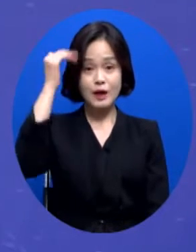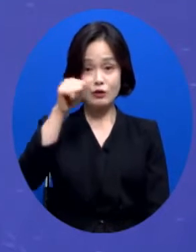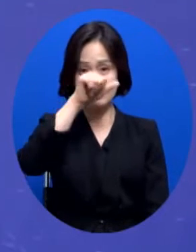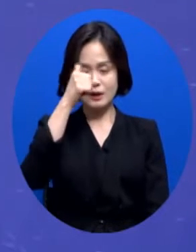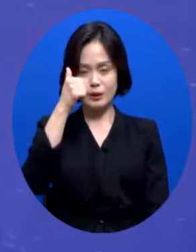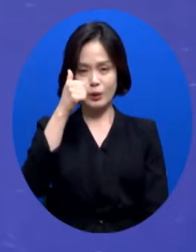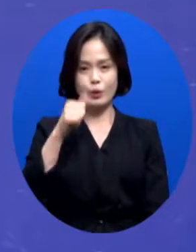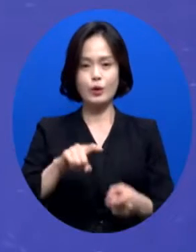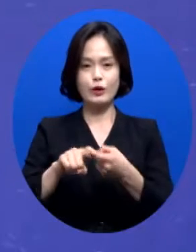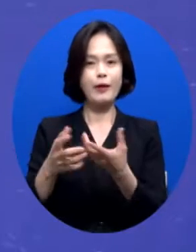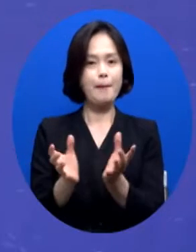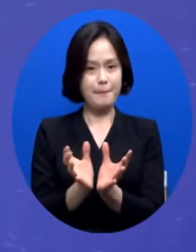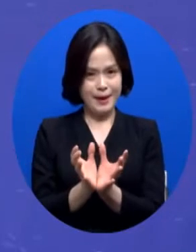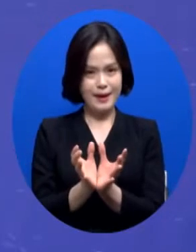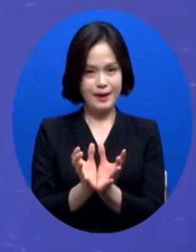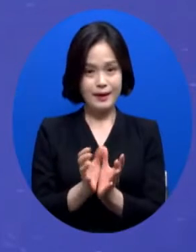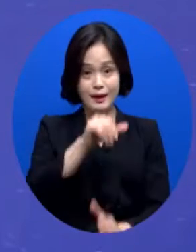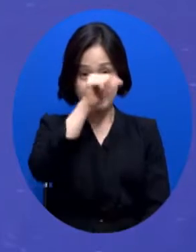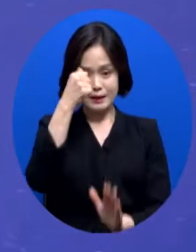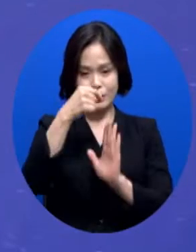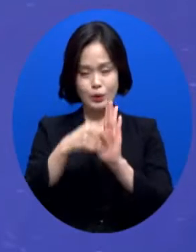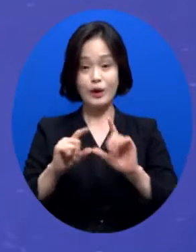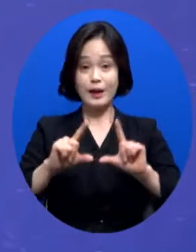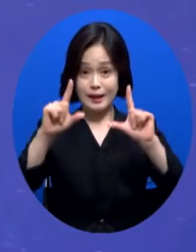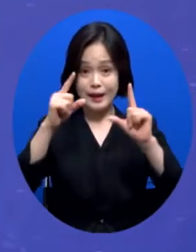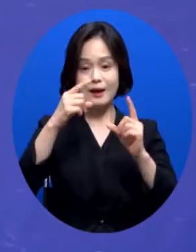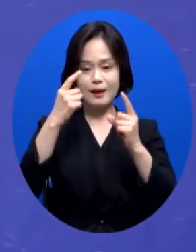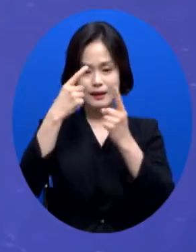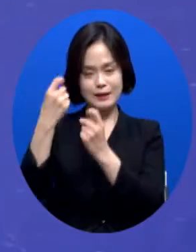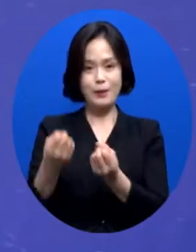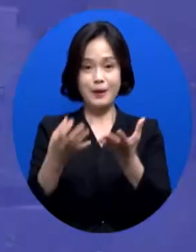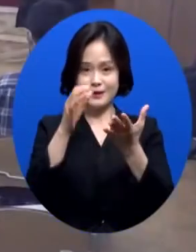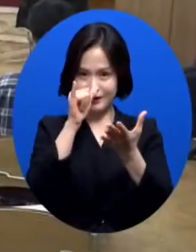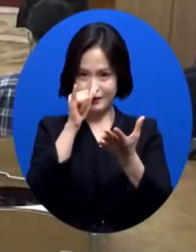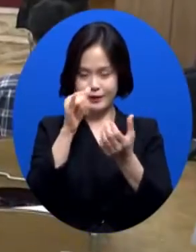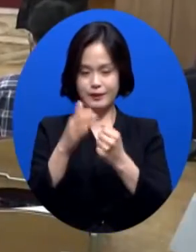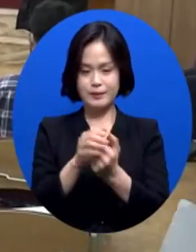한국장로교총연합회가 한국장로교의 날 행사와 관련해 기자회견을 진행했습니다.